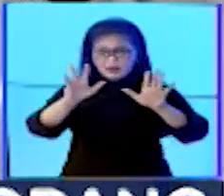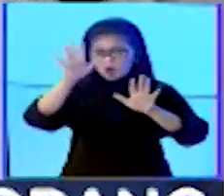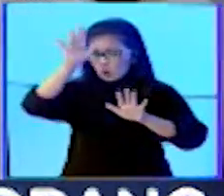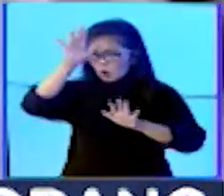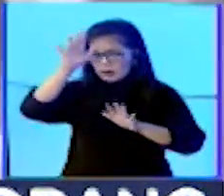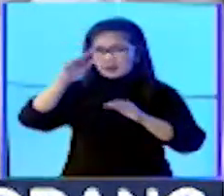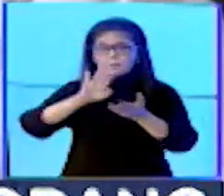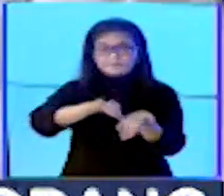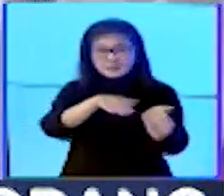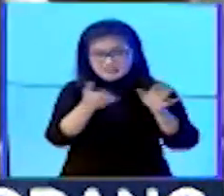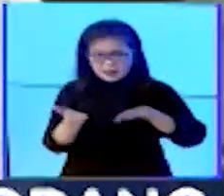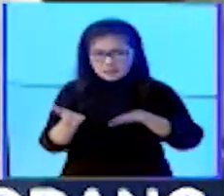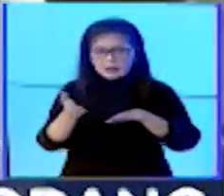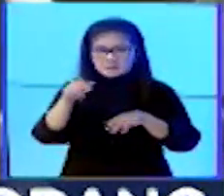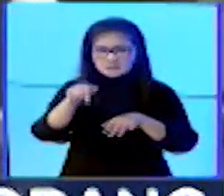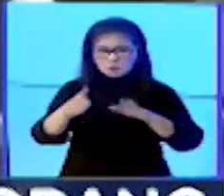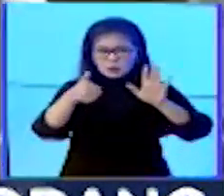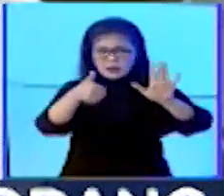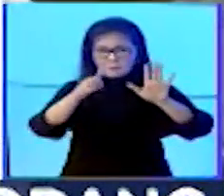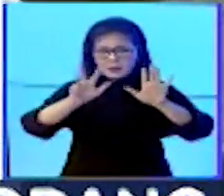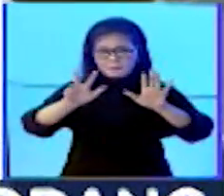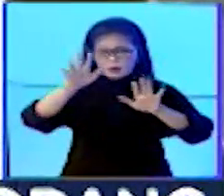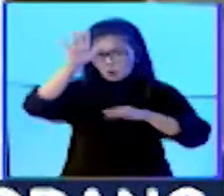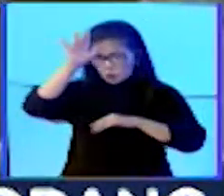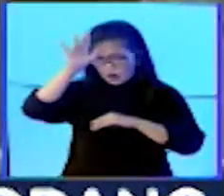yang meninggal sebanyak 68 orang.